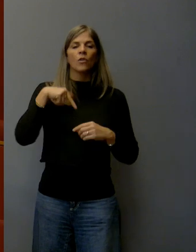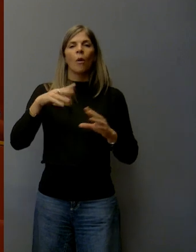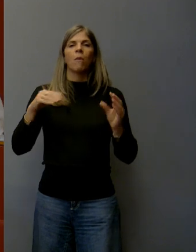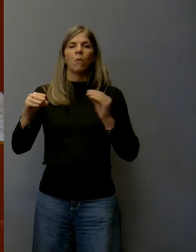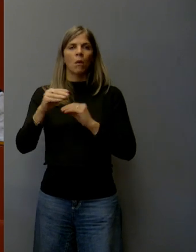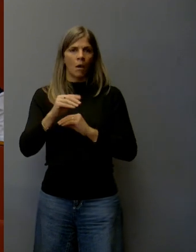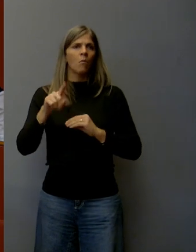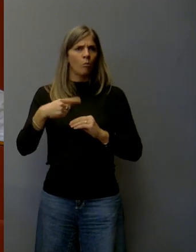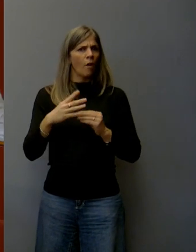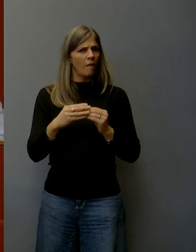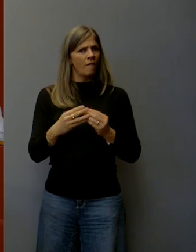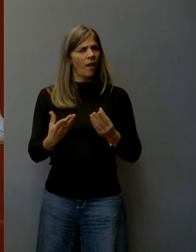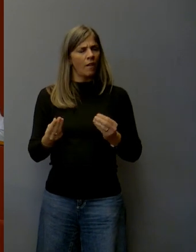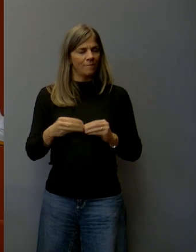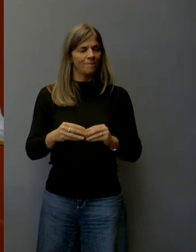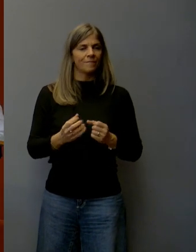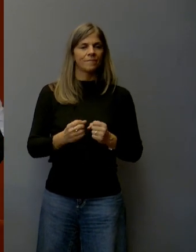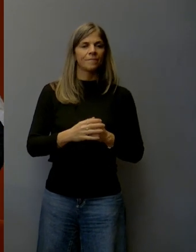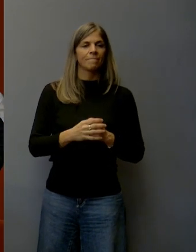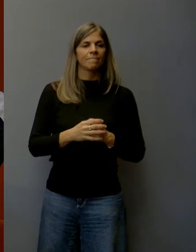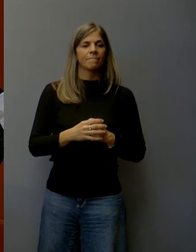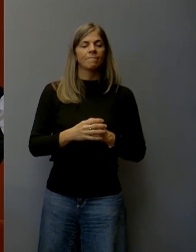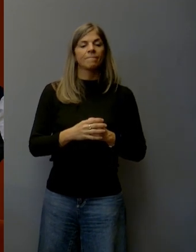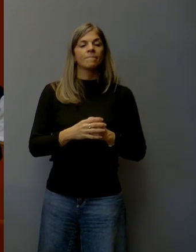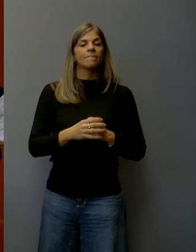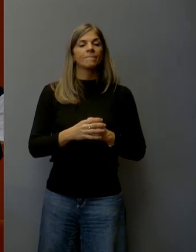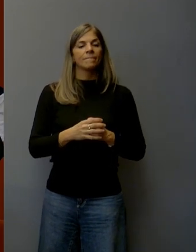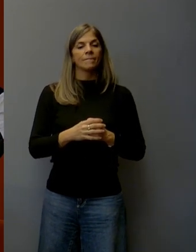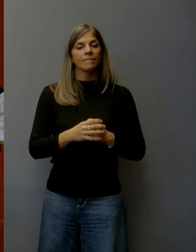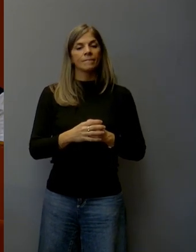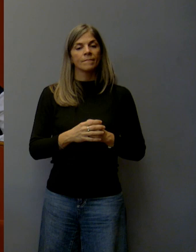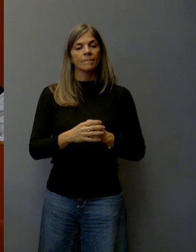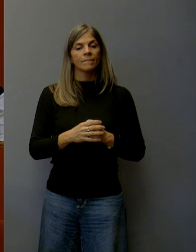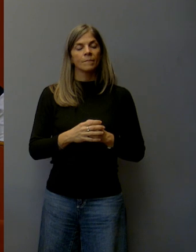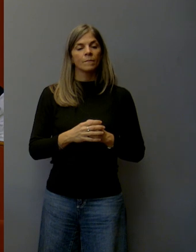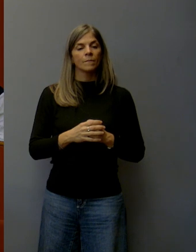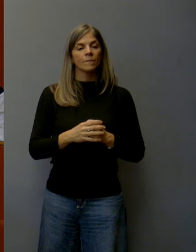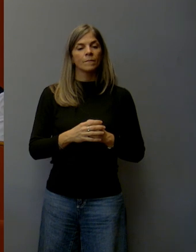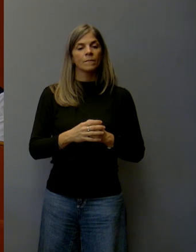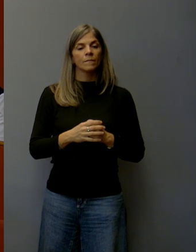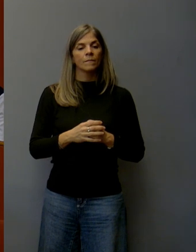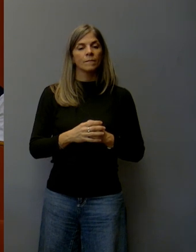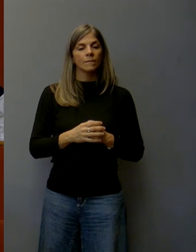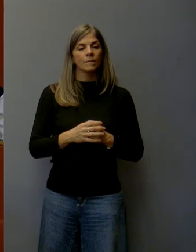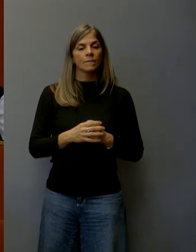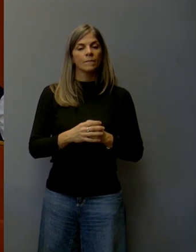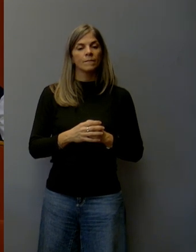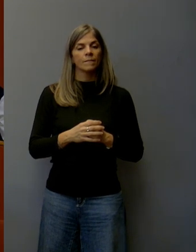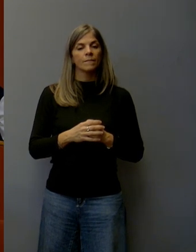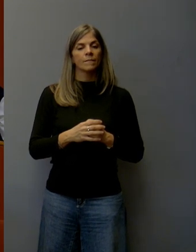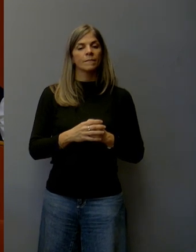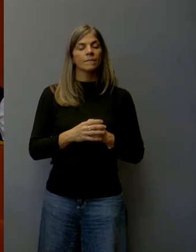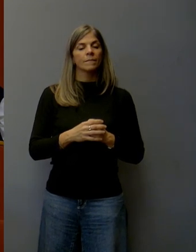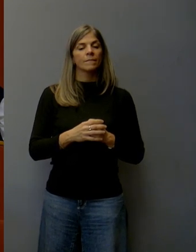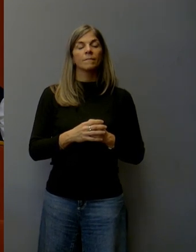in questo senso ricordo che ormai la questione è diciamo non più non è più una